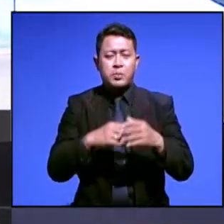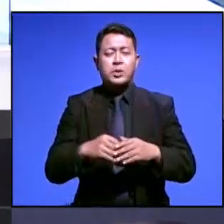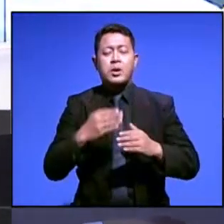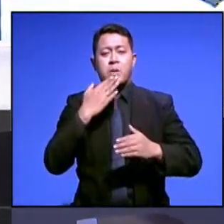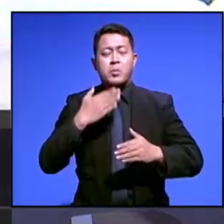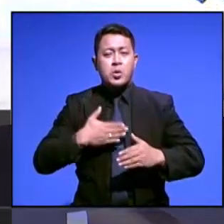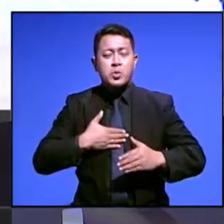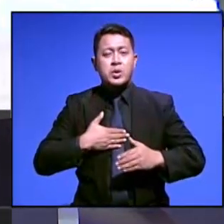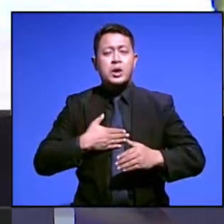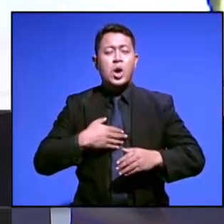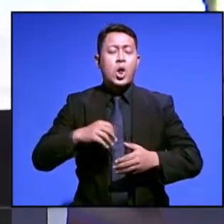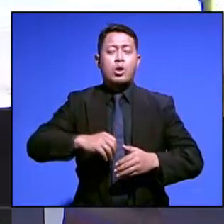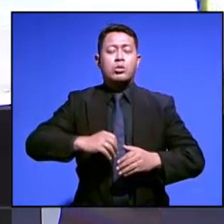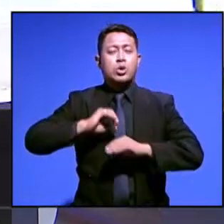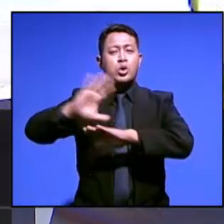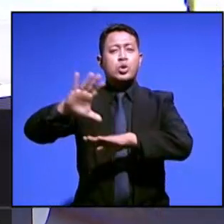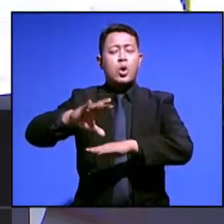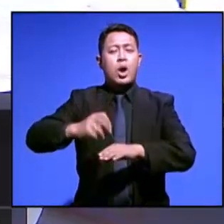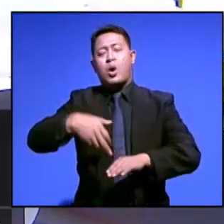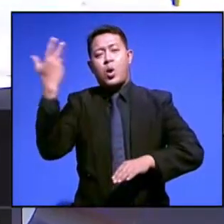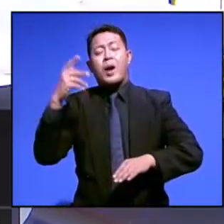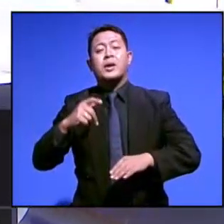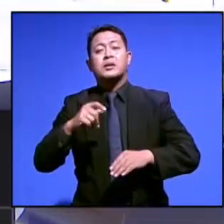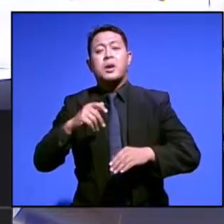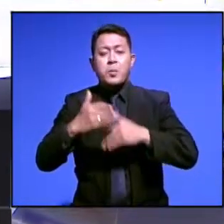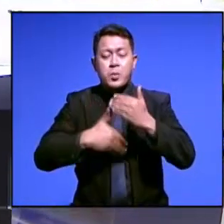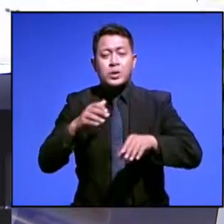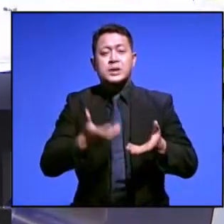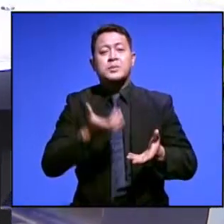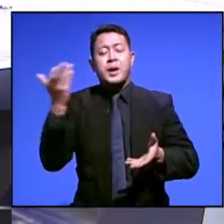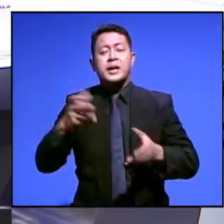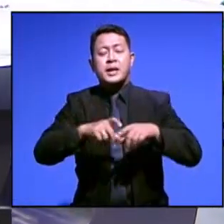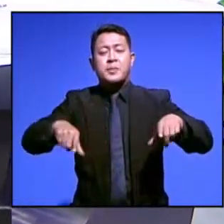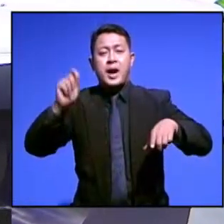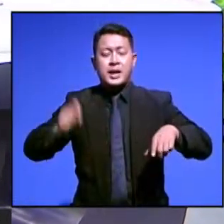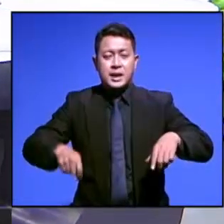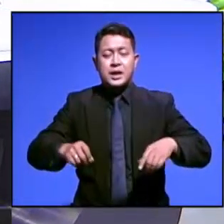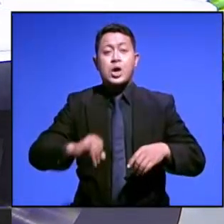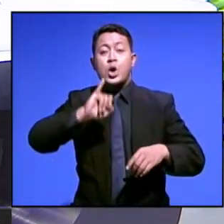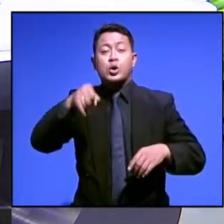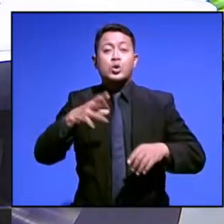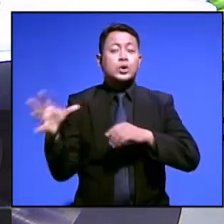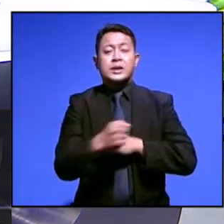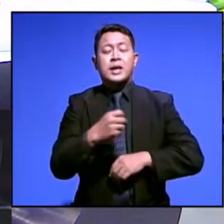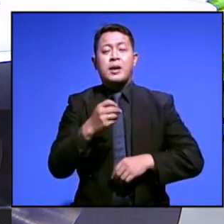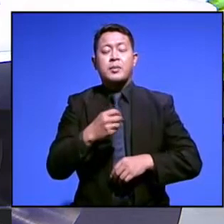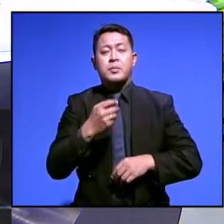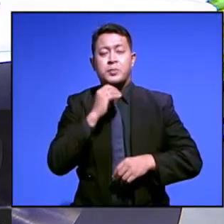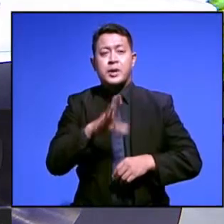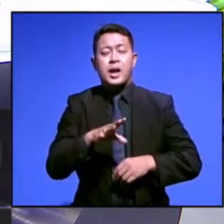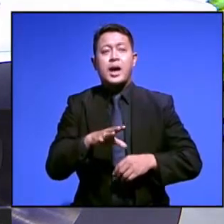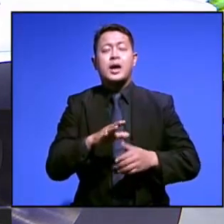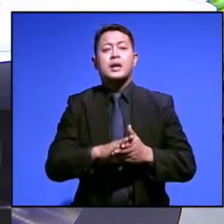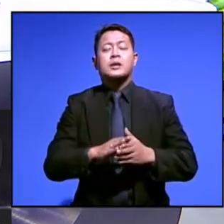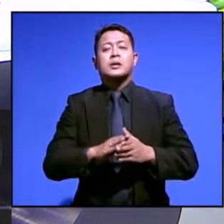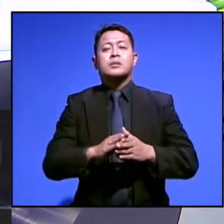Penghuni menolak angkat kaki dengan alasan masih dalam proses banding di pengadilan. Sementara jurusita menuding penghuni menyewakan